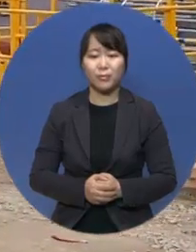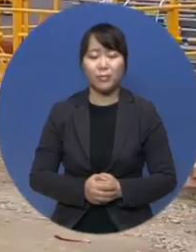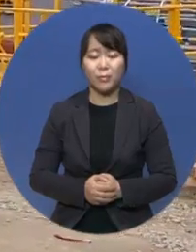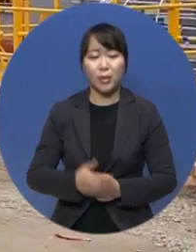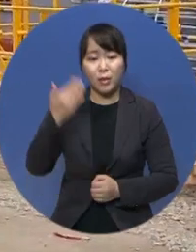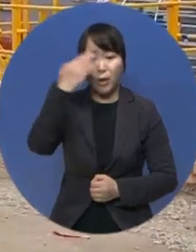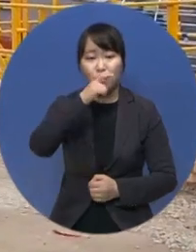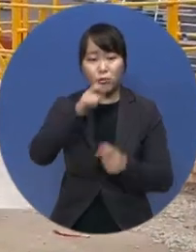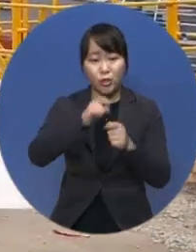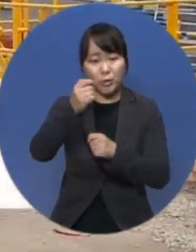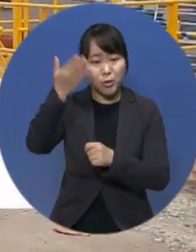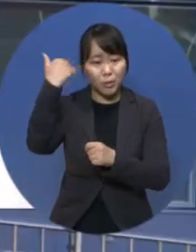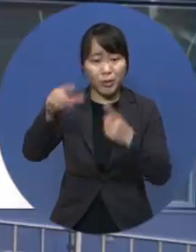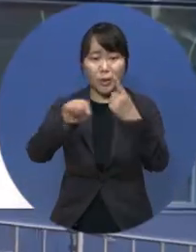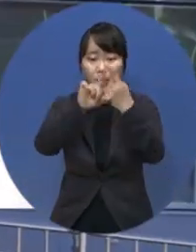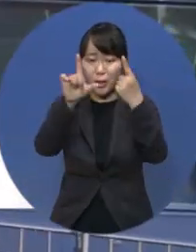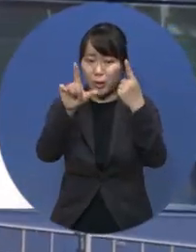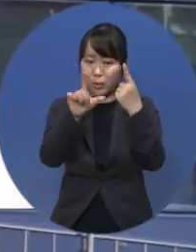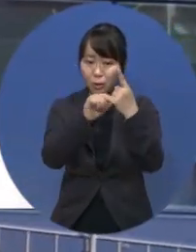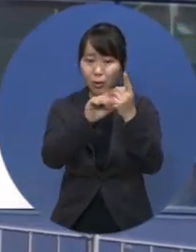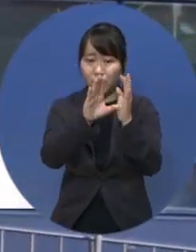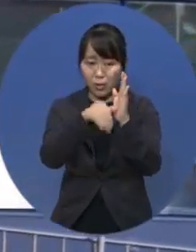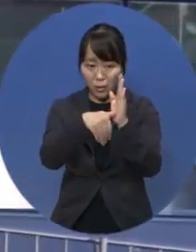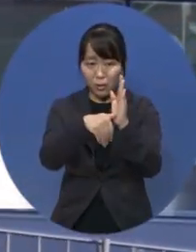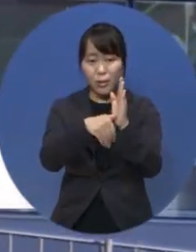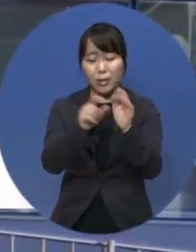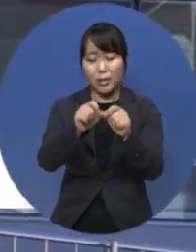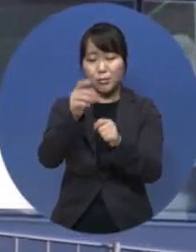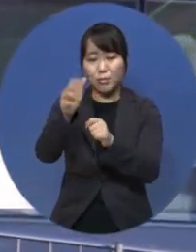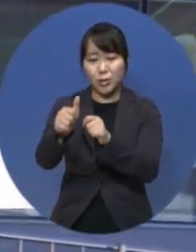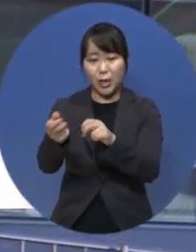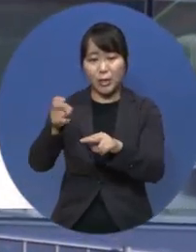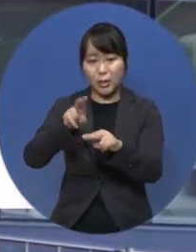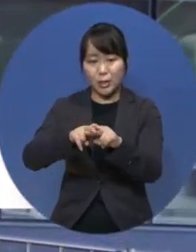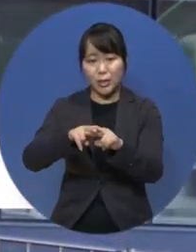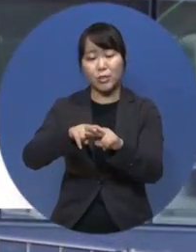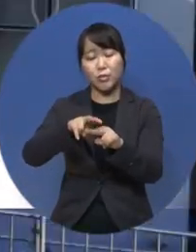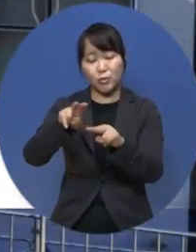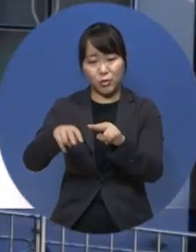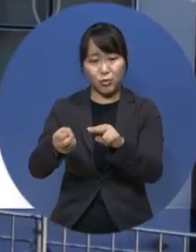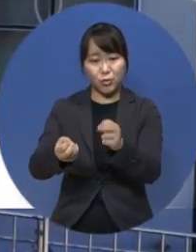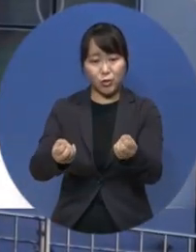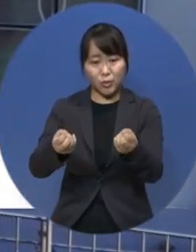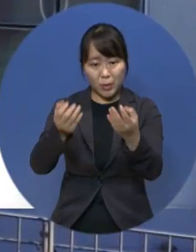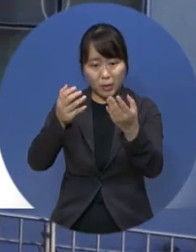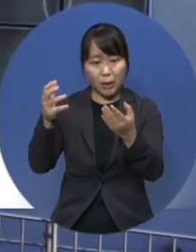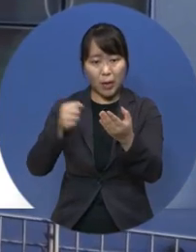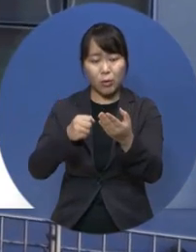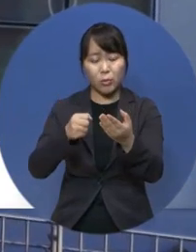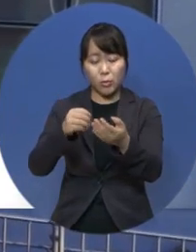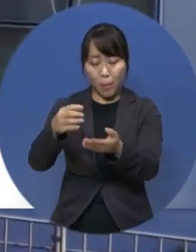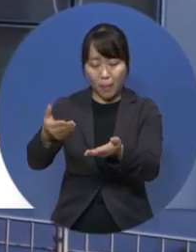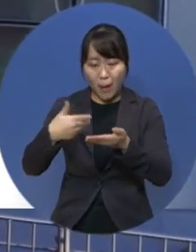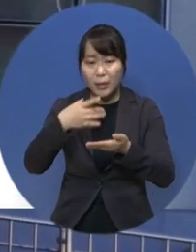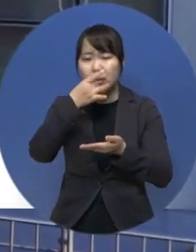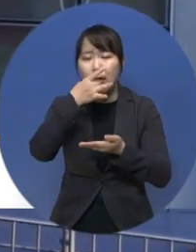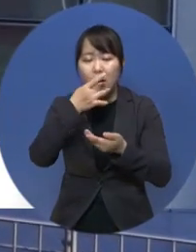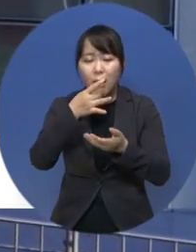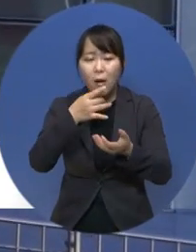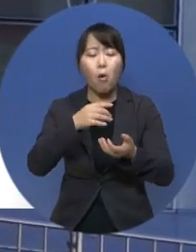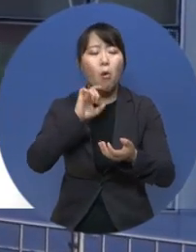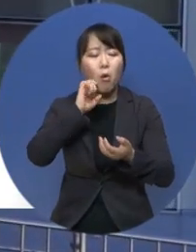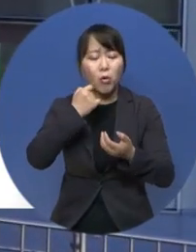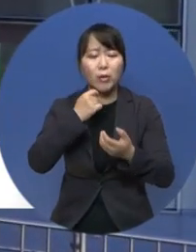여수 지부는 지난 1월에도 지부장이 침식 행사를 통해 들어온 쌀을 형편이 어려운